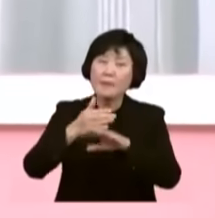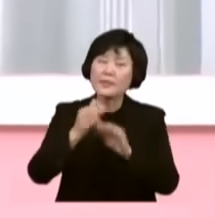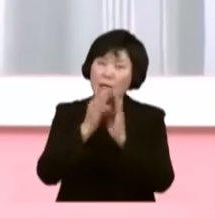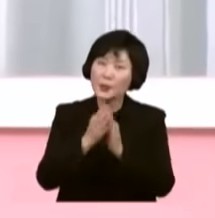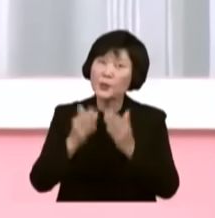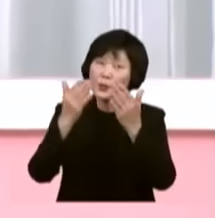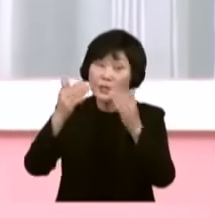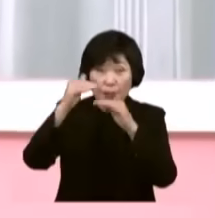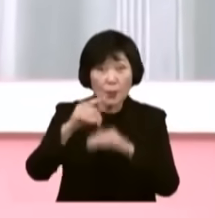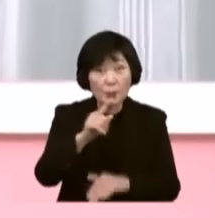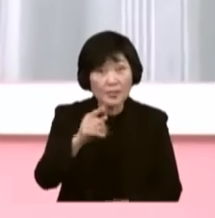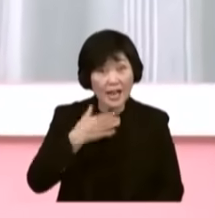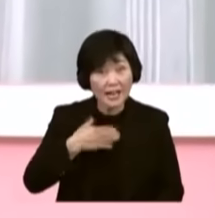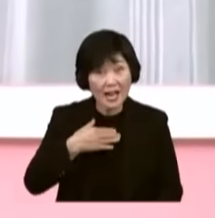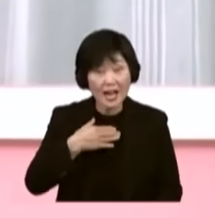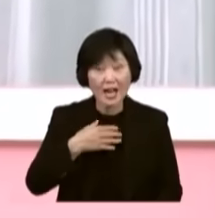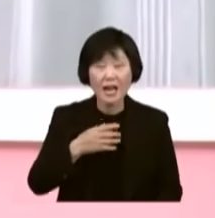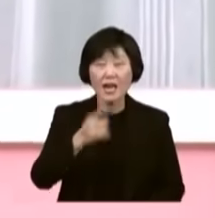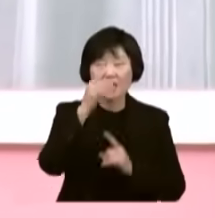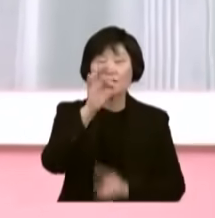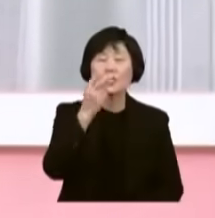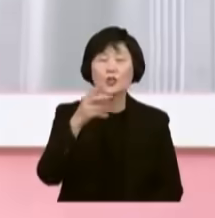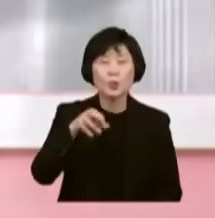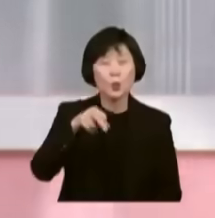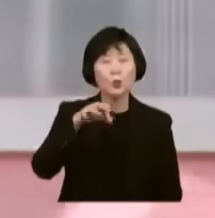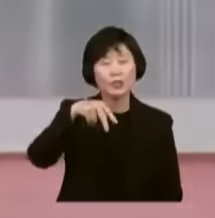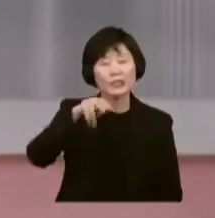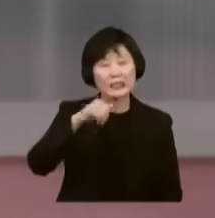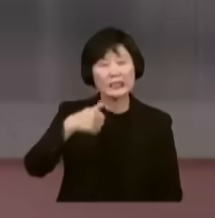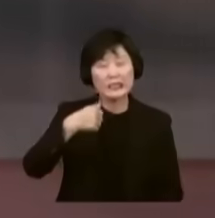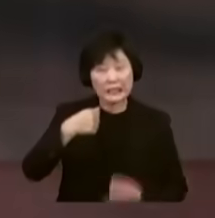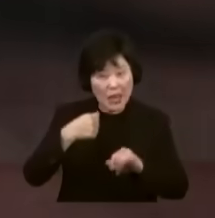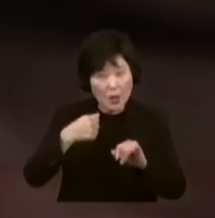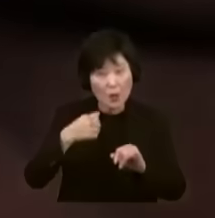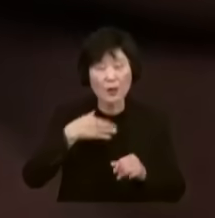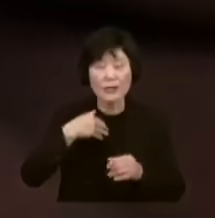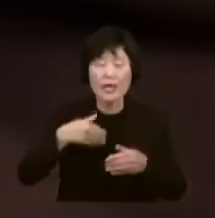알아? 이용식 딸로 보내주심이 주님께 제일 감사해.